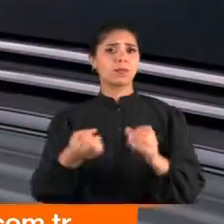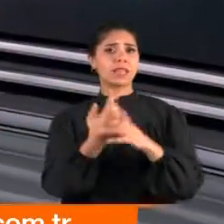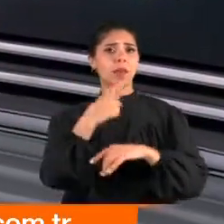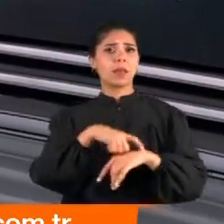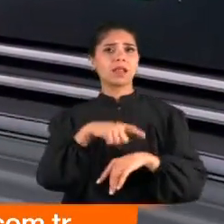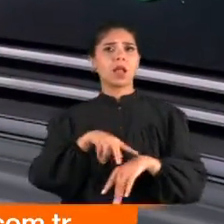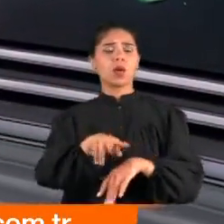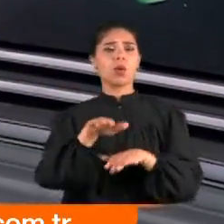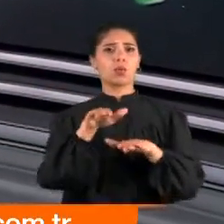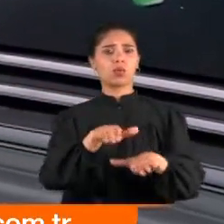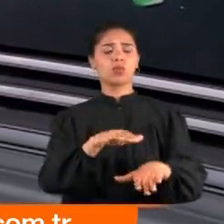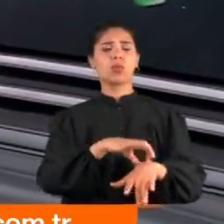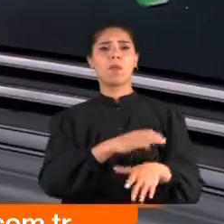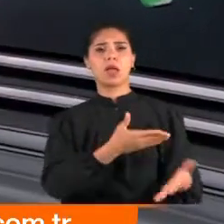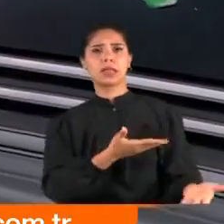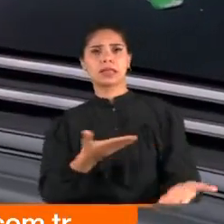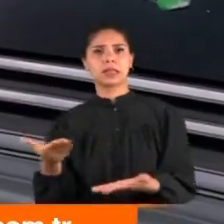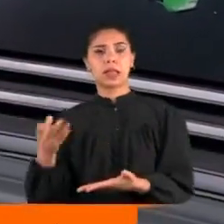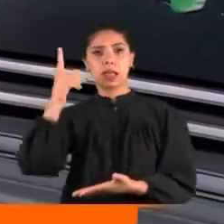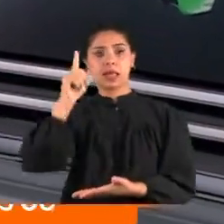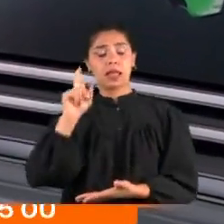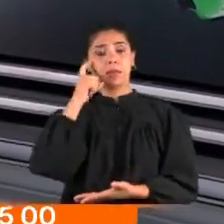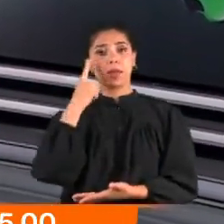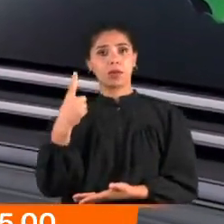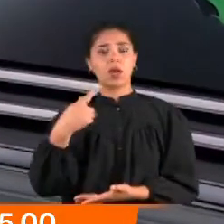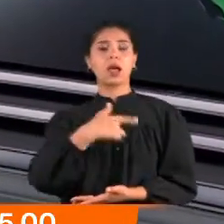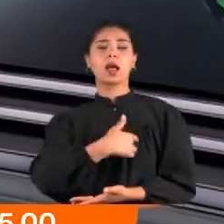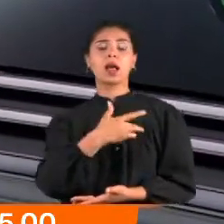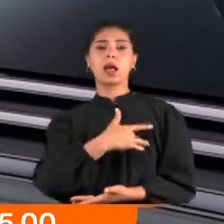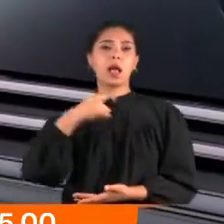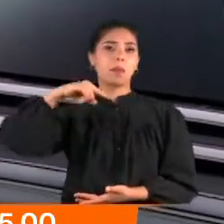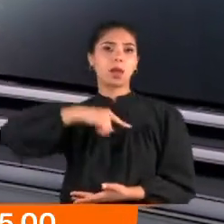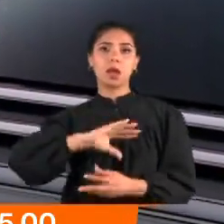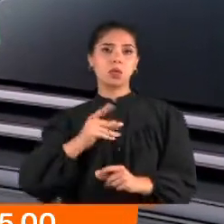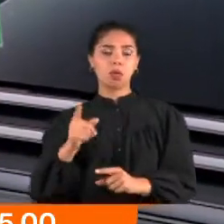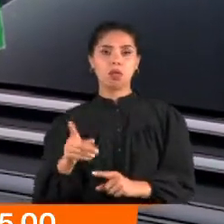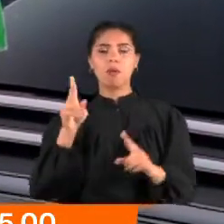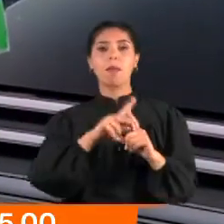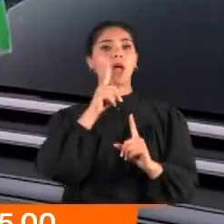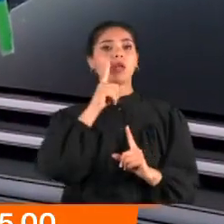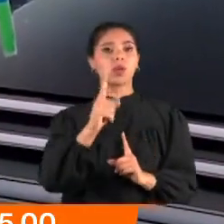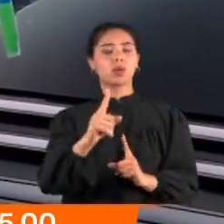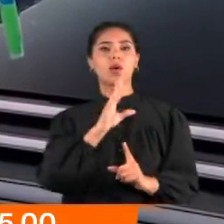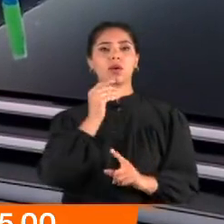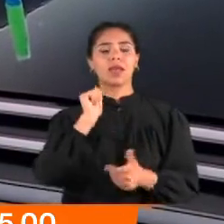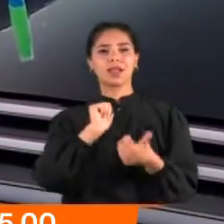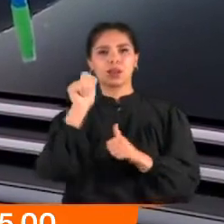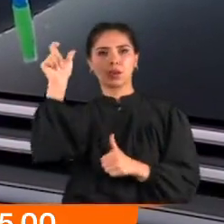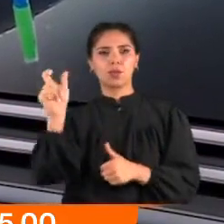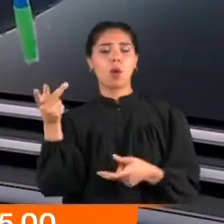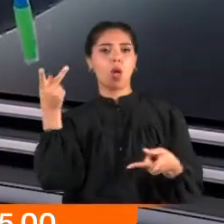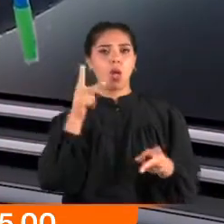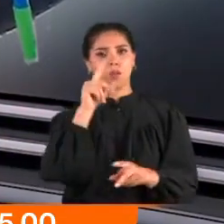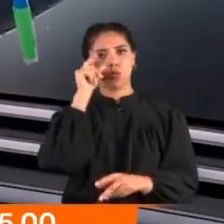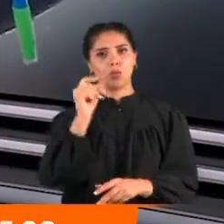Sabaha karşı yolda düşüp hastaneye kaldırıldı. İlk bulgular kalp krizini gösteriyordu ama polise göre genç sporcunun